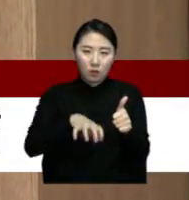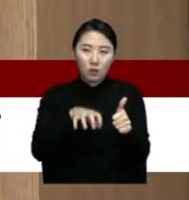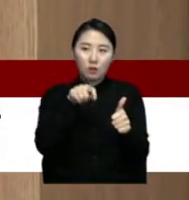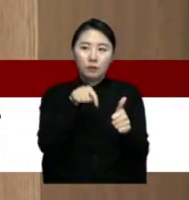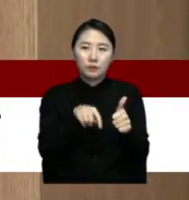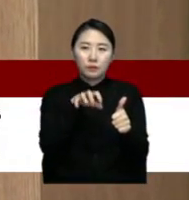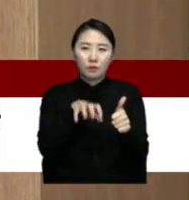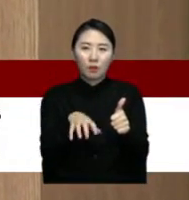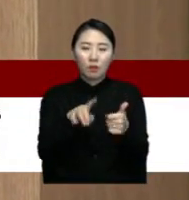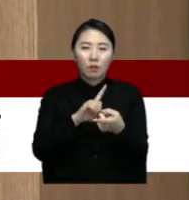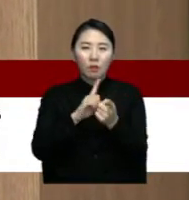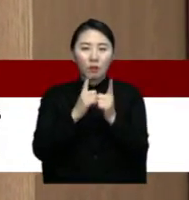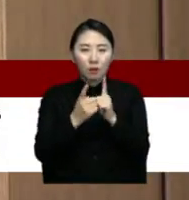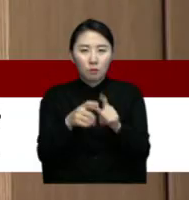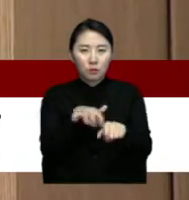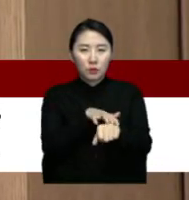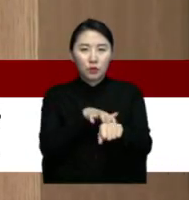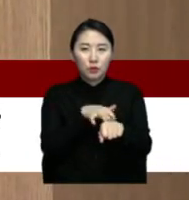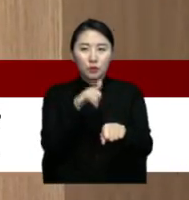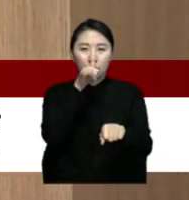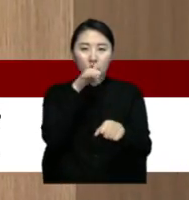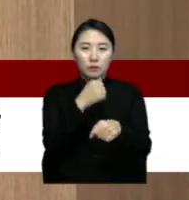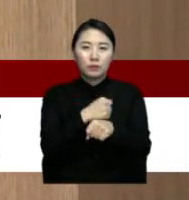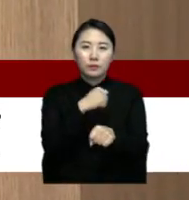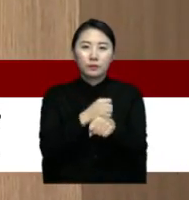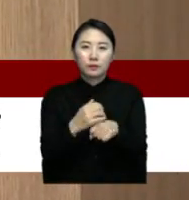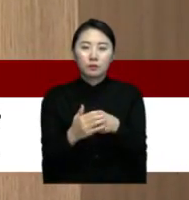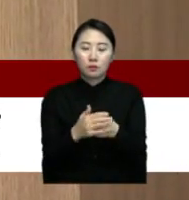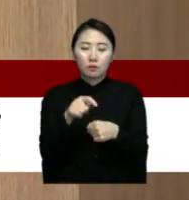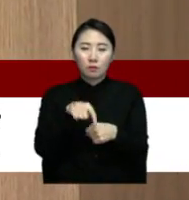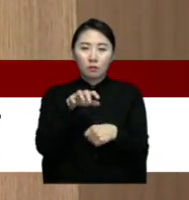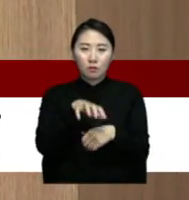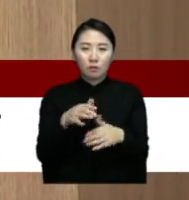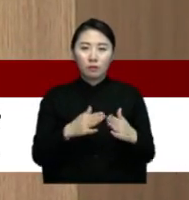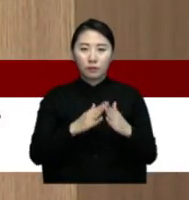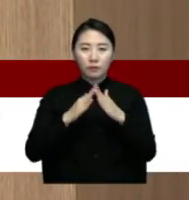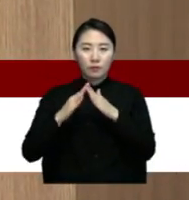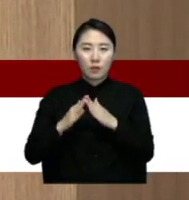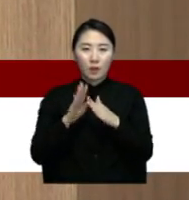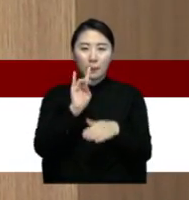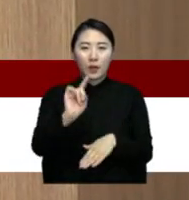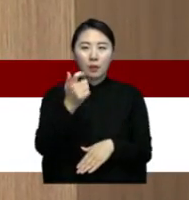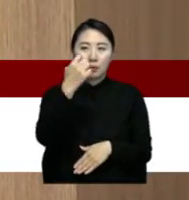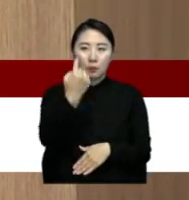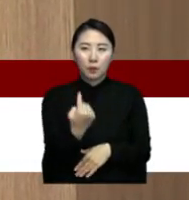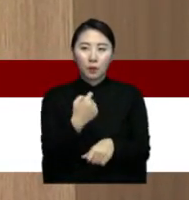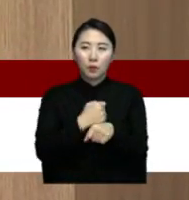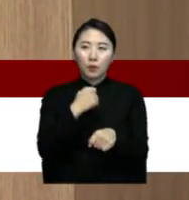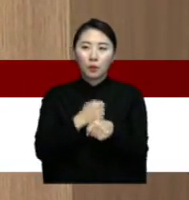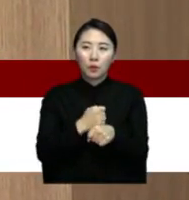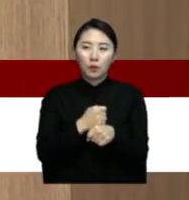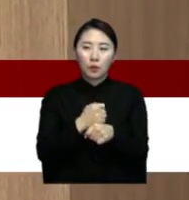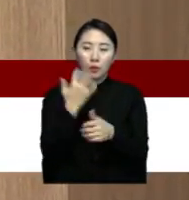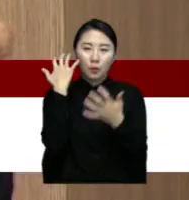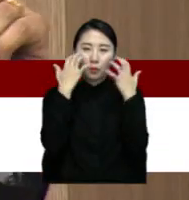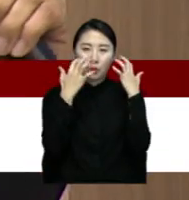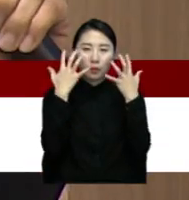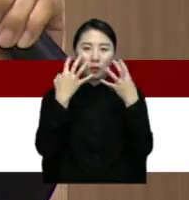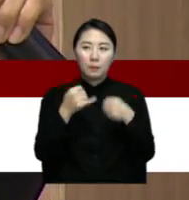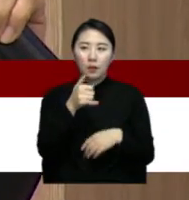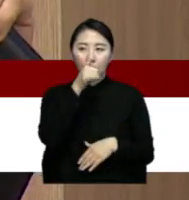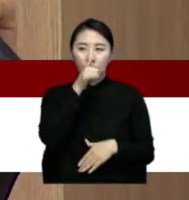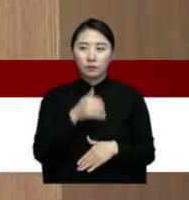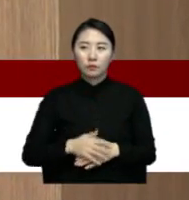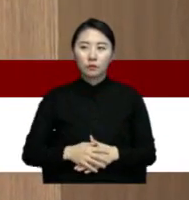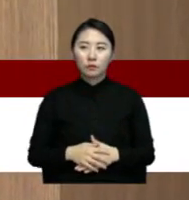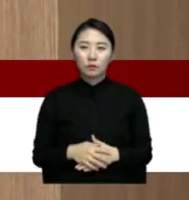그런 불편함을 안고 있고요. 터미널에서 고속도로를 접근하는 이 반포의 시간이 들어오는 이 사평대로조차도 혼전이